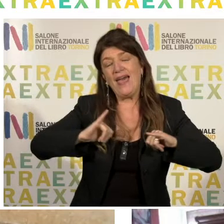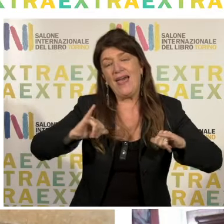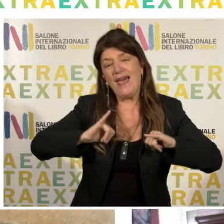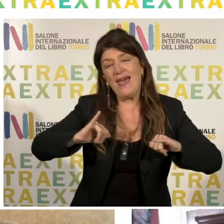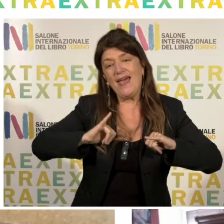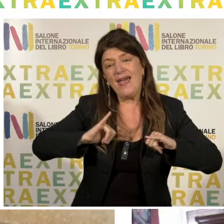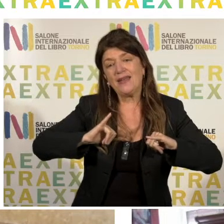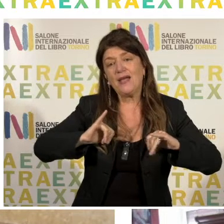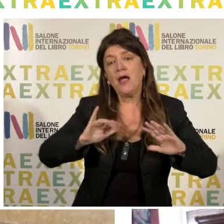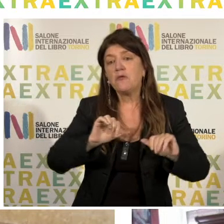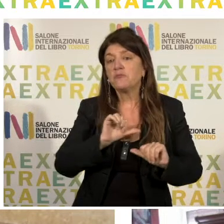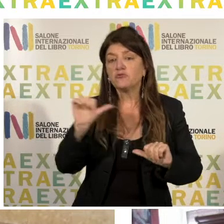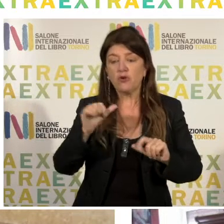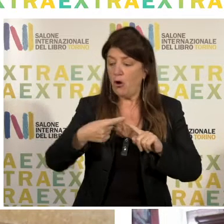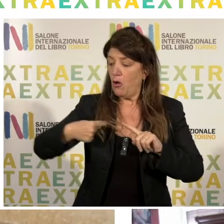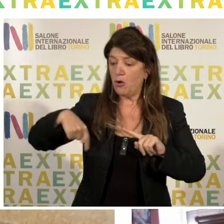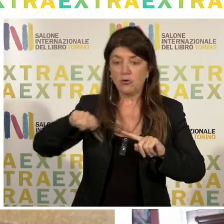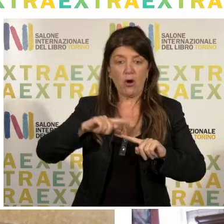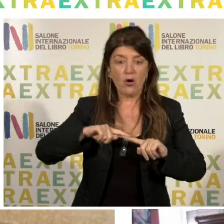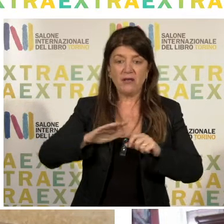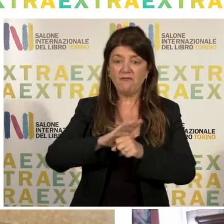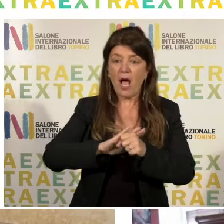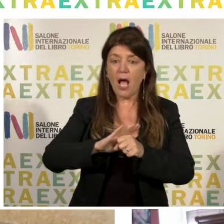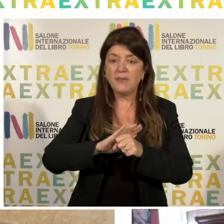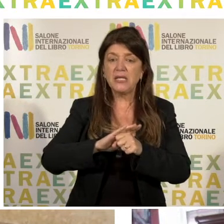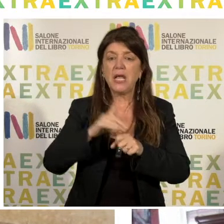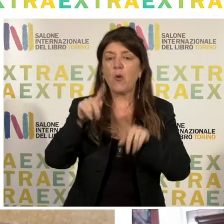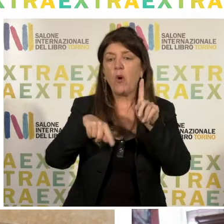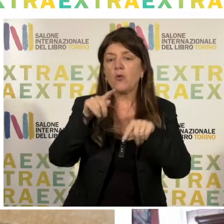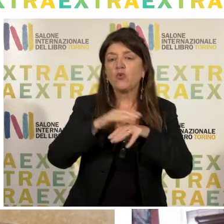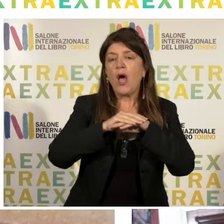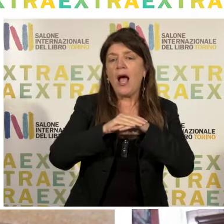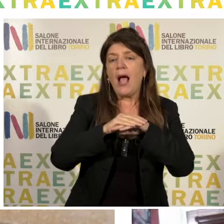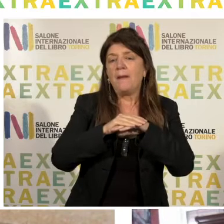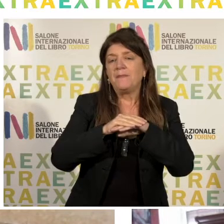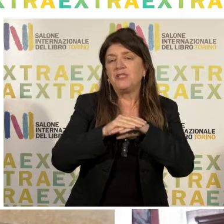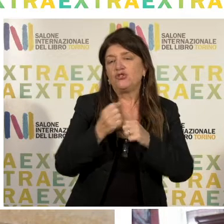Non c'era nessun altro con noi, solo i nostri amici più intimi.